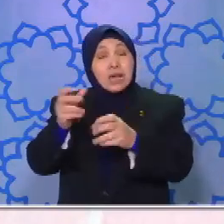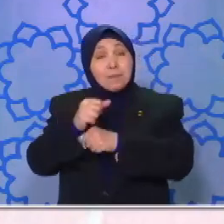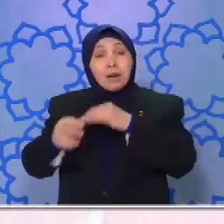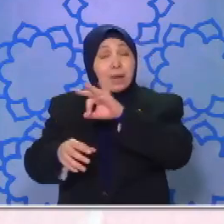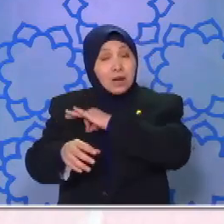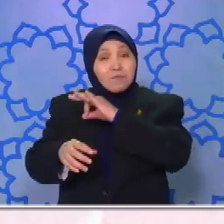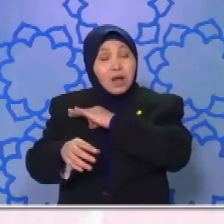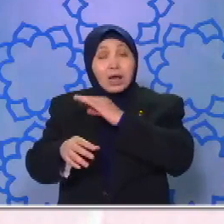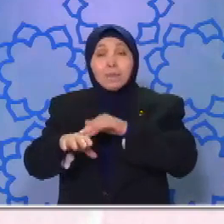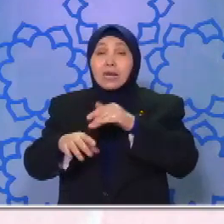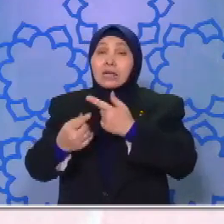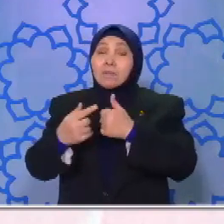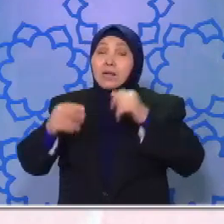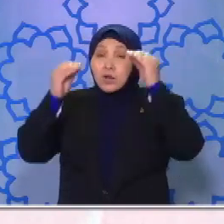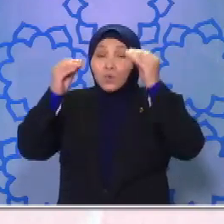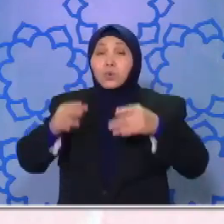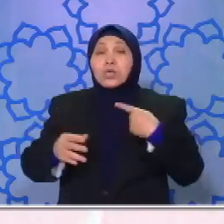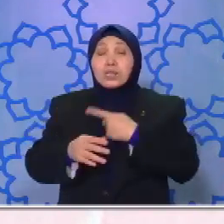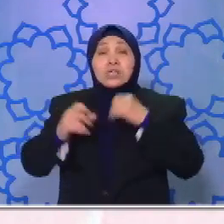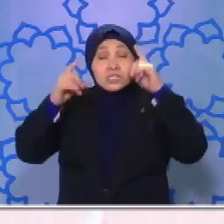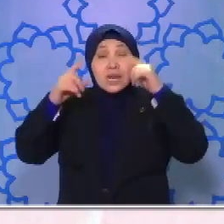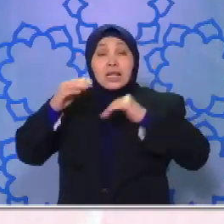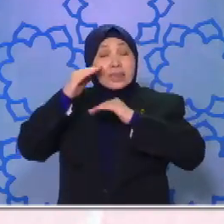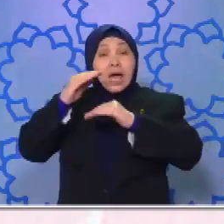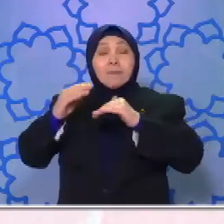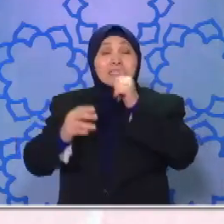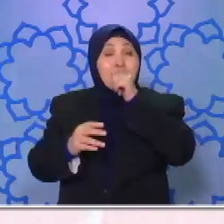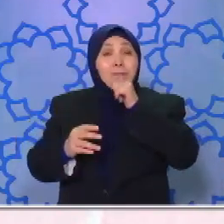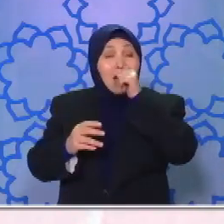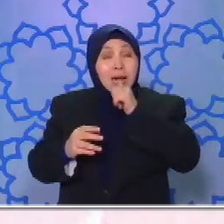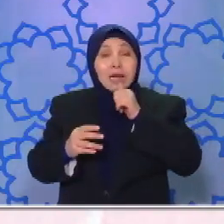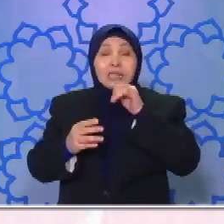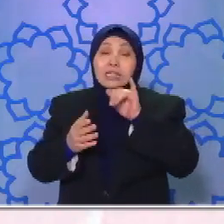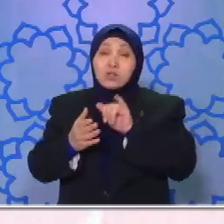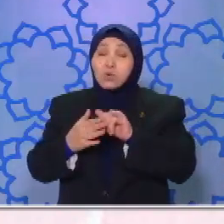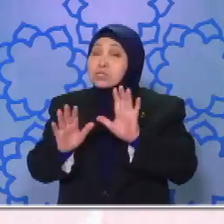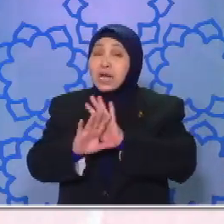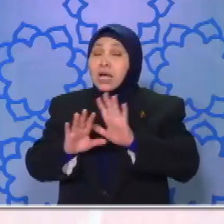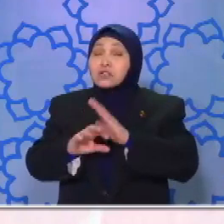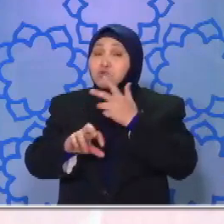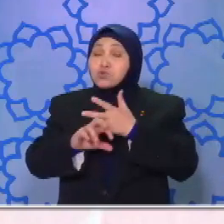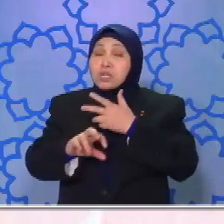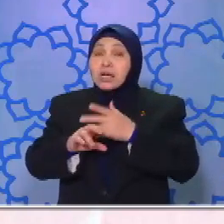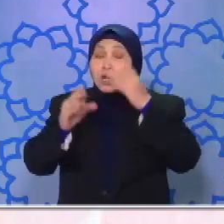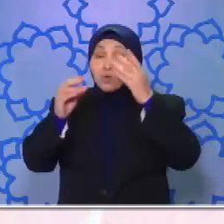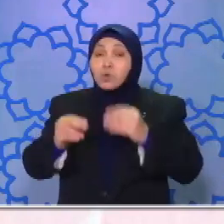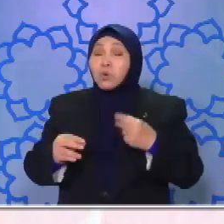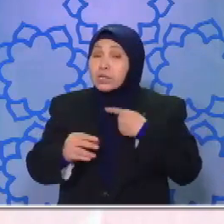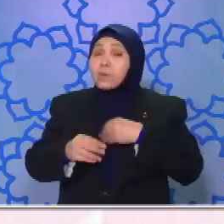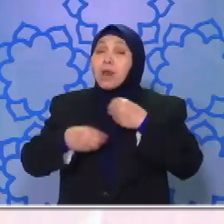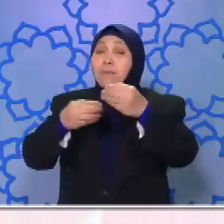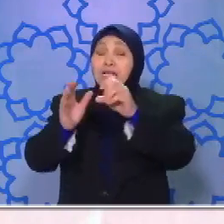manfaat daripada guru kita. Yang kedua, sedar tahap kesabaran yang seseorang miliki dan jangan susahkan guru. Kita pula yang bagi syarat pada